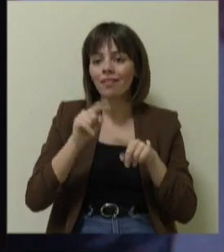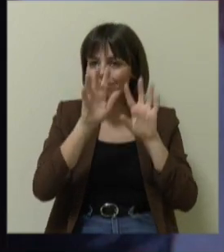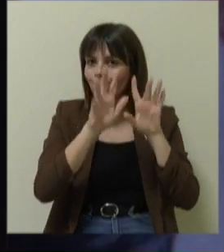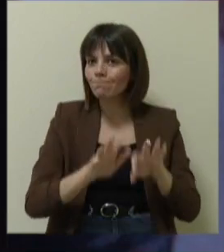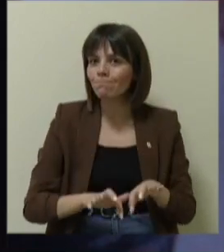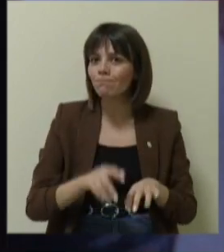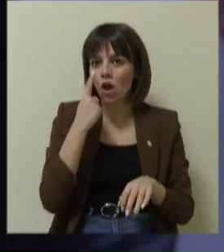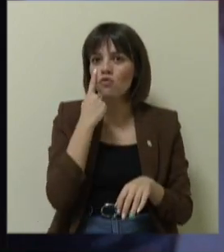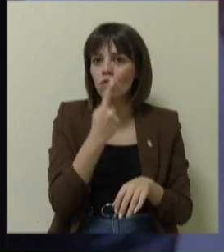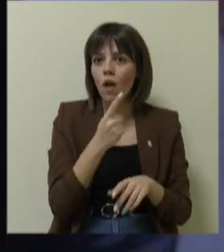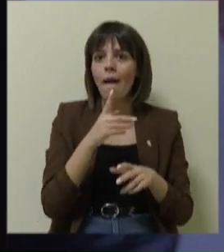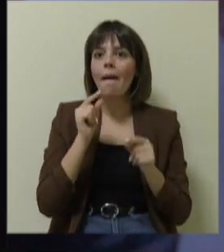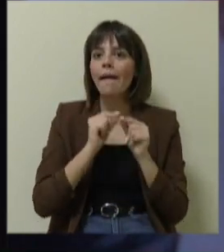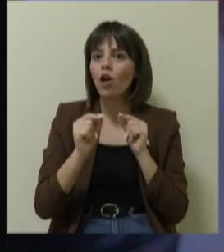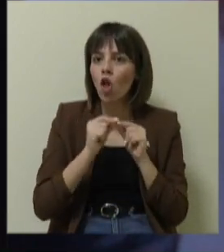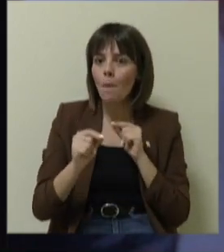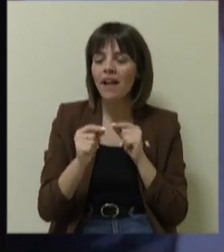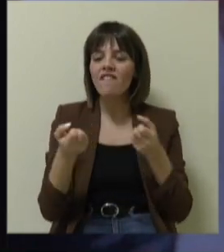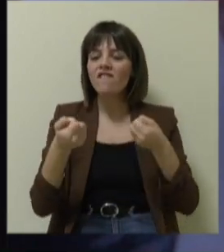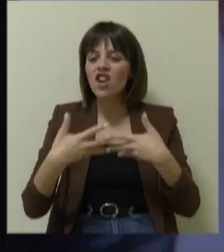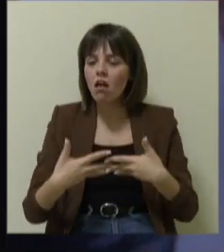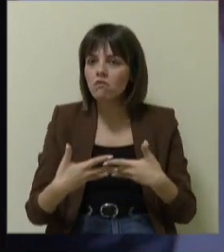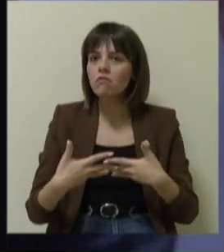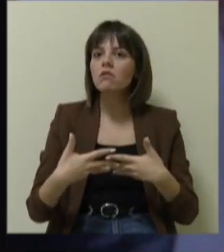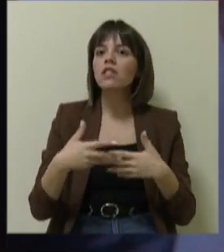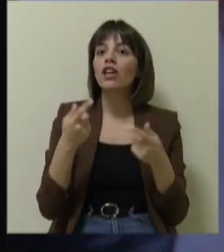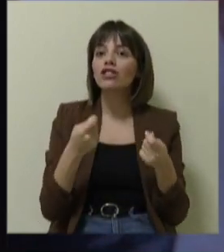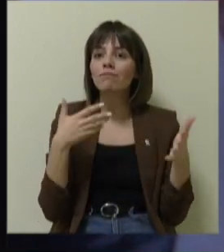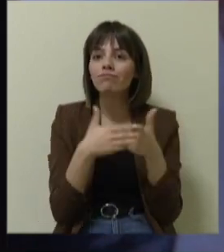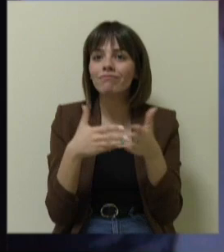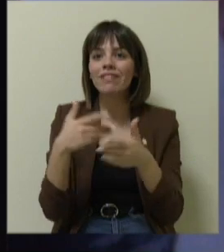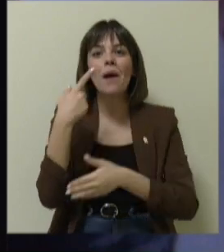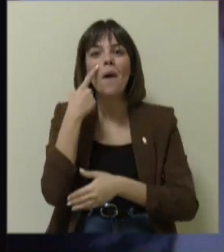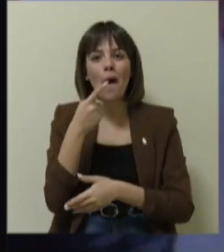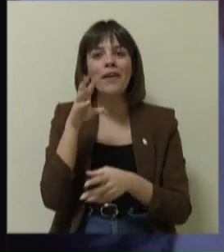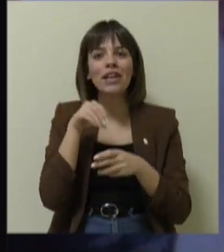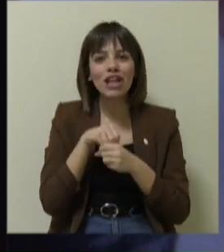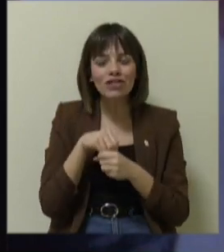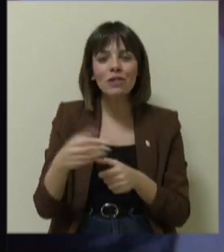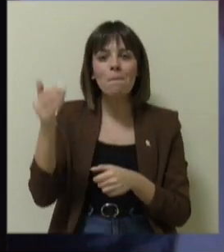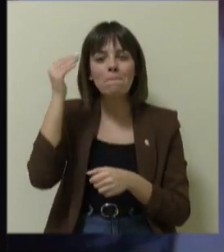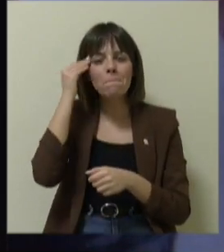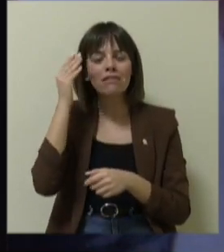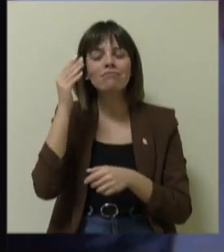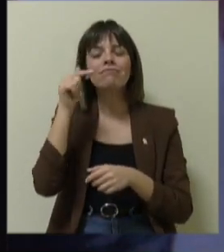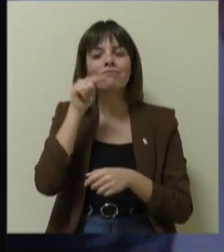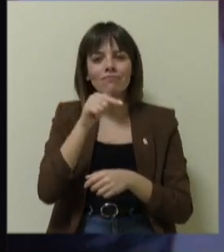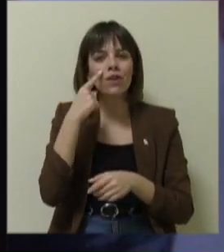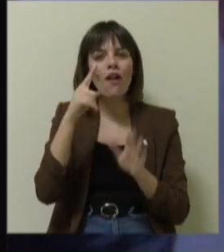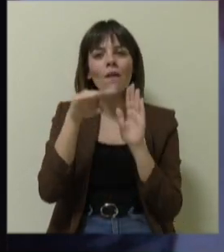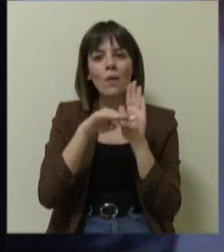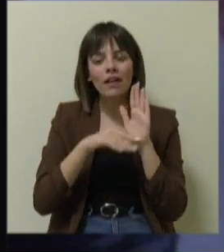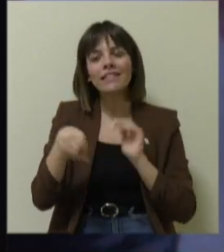metnimizin ekonomi, finans ve istihdam bölümünün temel unsurlarını